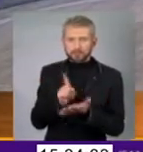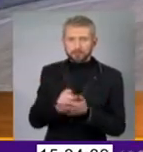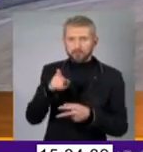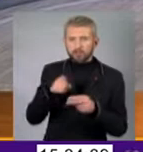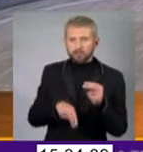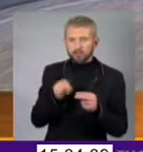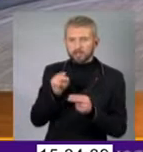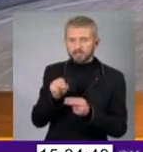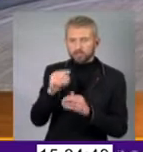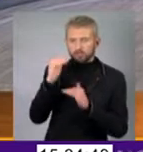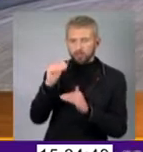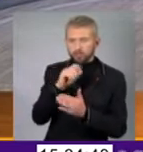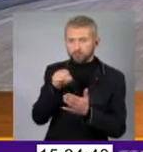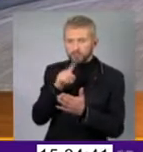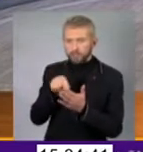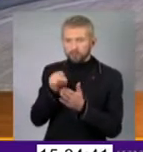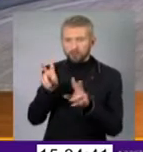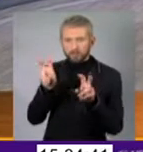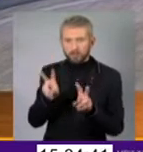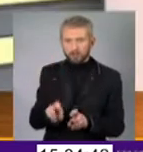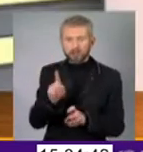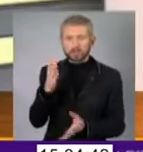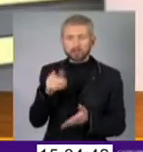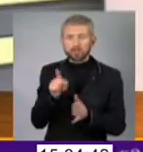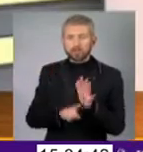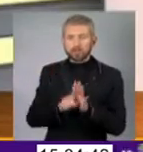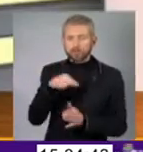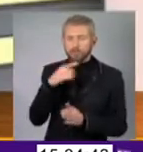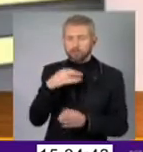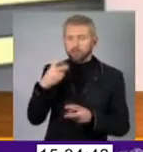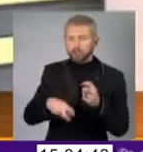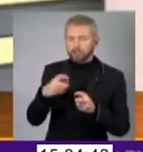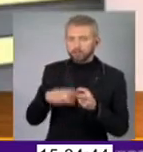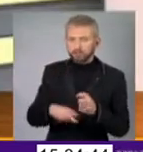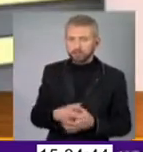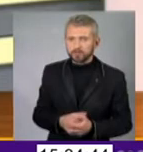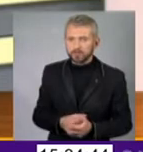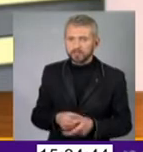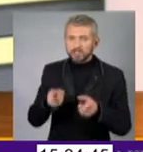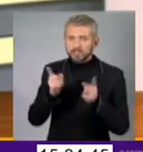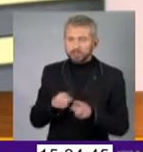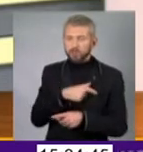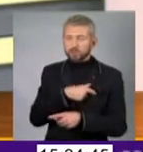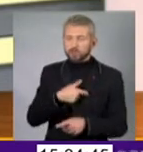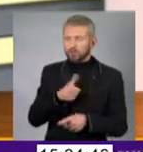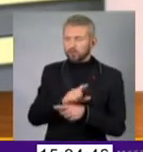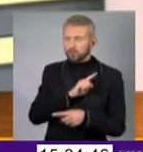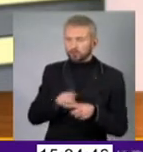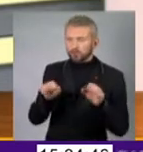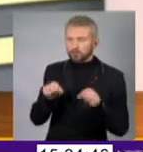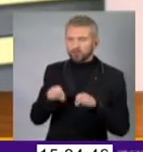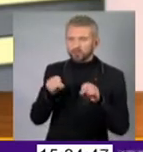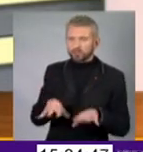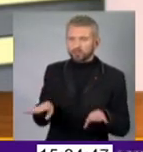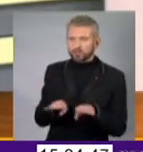саме цей блок питань, саме цю тематику. Однак, якщо ви вже почали говорити про пориви, дійсно, депутат досить швидко може вирішити подібне